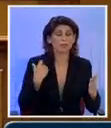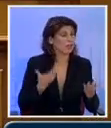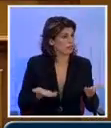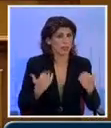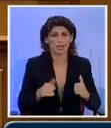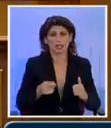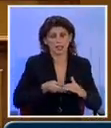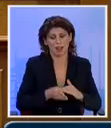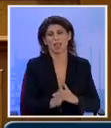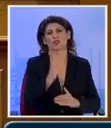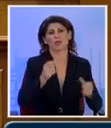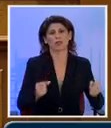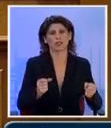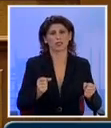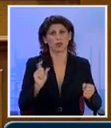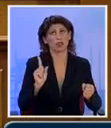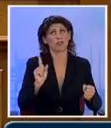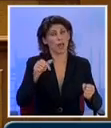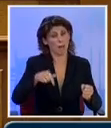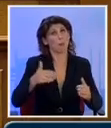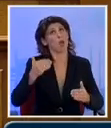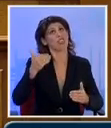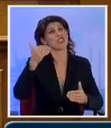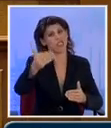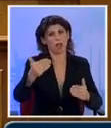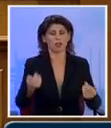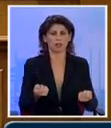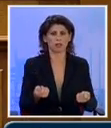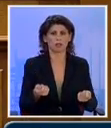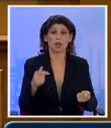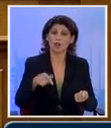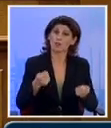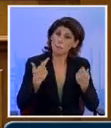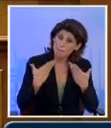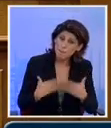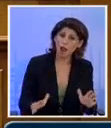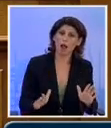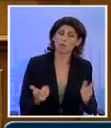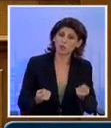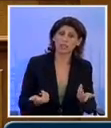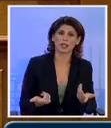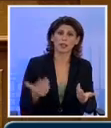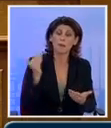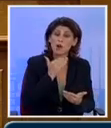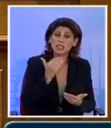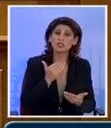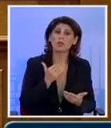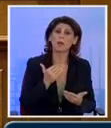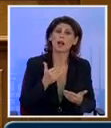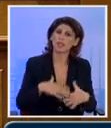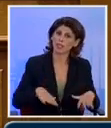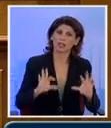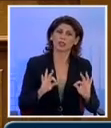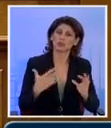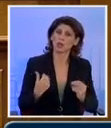από την κρίση. Όχι αυτά που θα γίνουν, κύριε Τσίπρα, αλλά αυτά που ήδη γίνονται και πολύ σύντομα θα αρχίσουν να